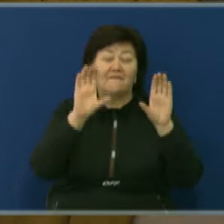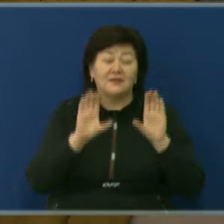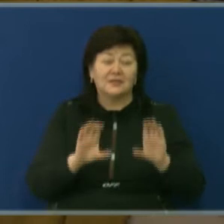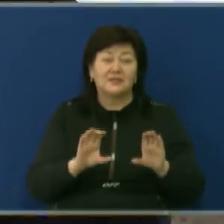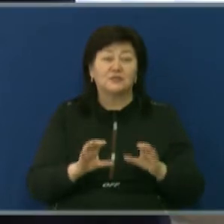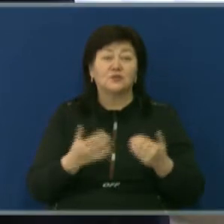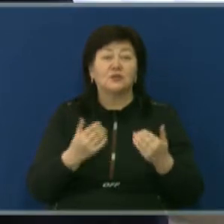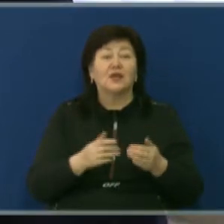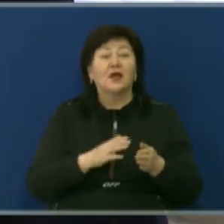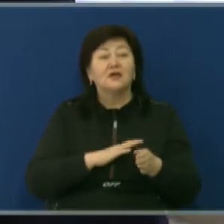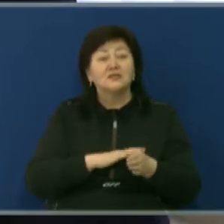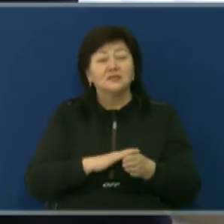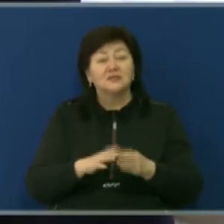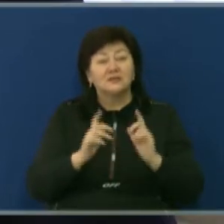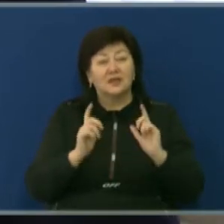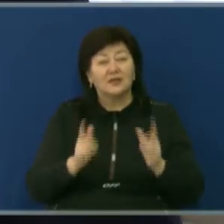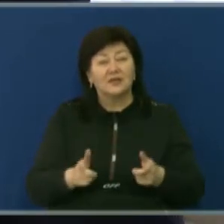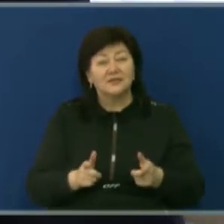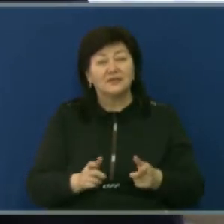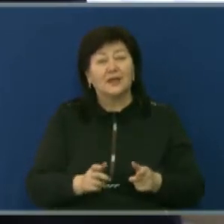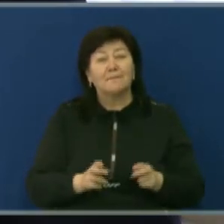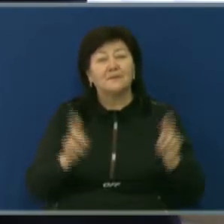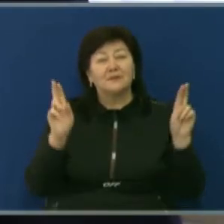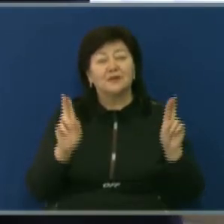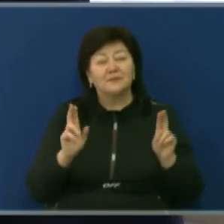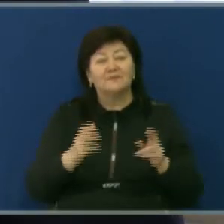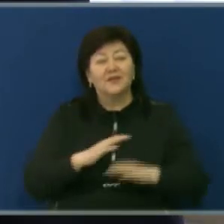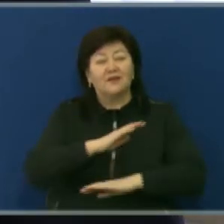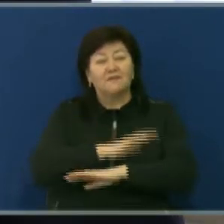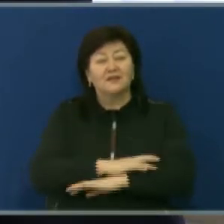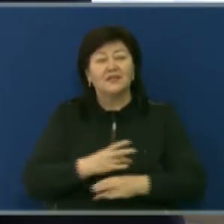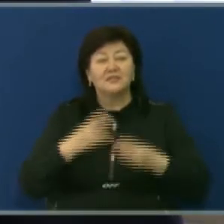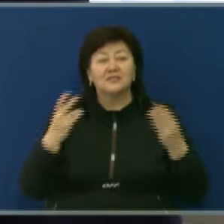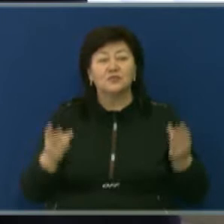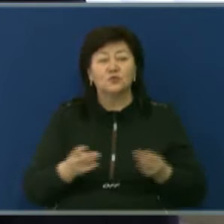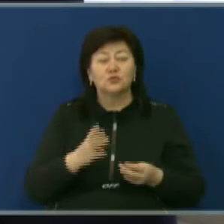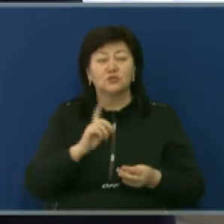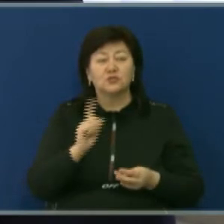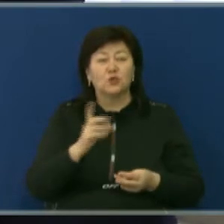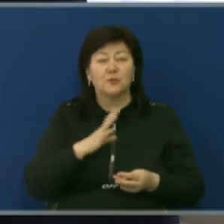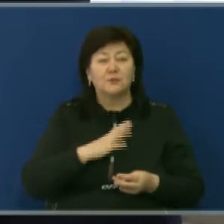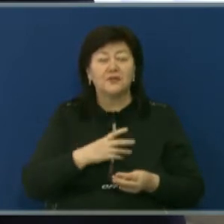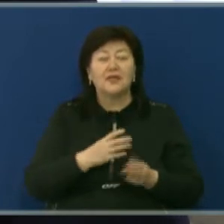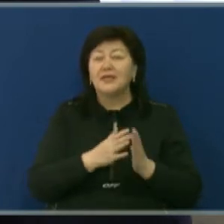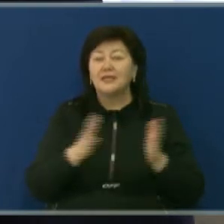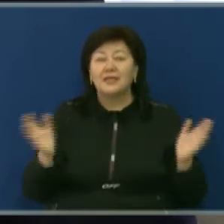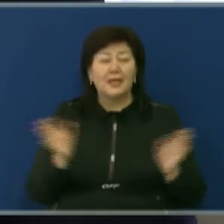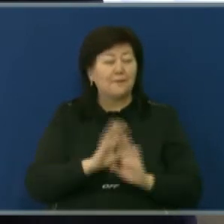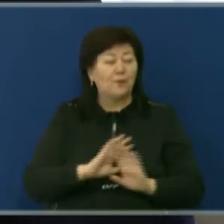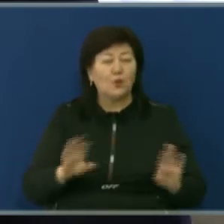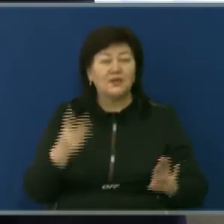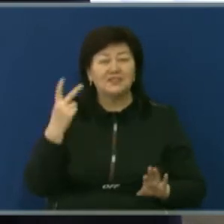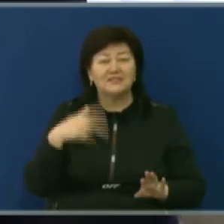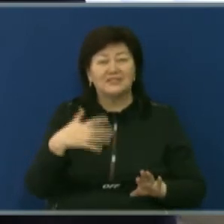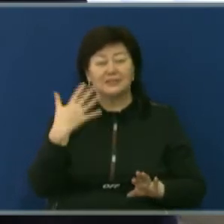санитарных требований. По правилам в классе должно быть не более 25 детей. То есть